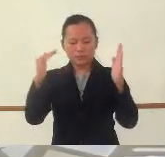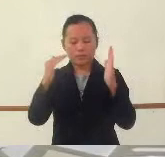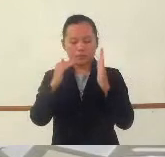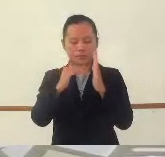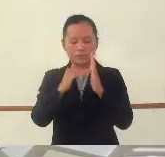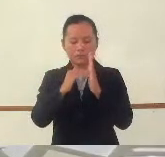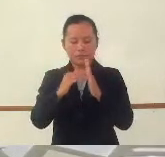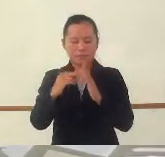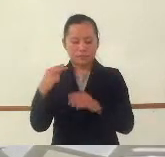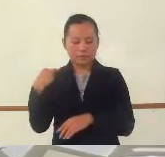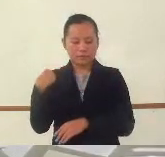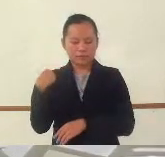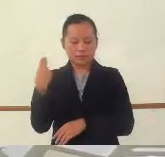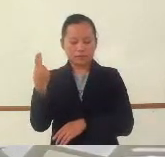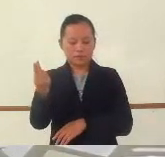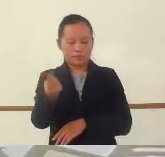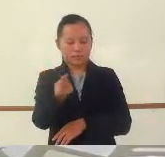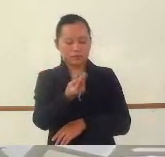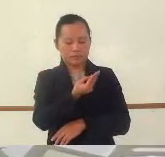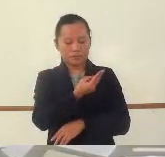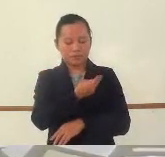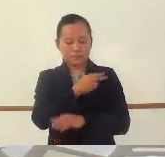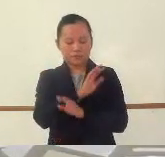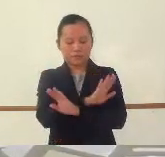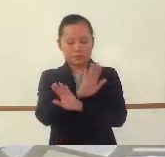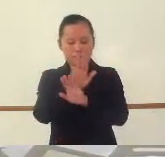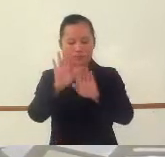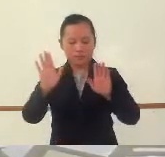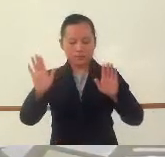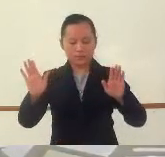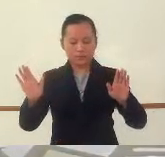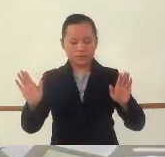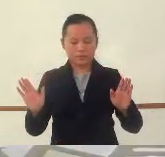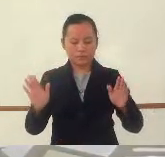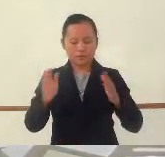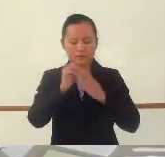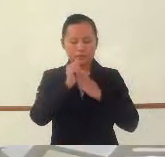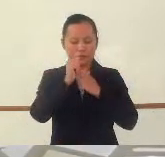dan janganlah masukkan